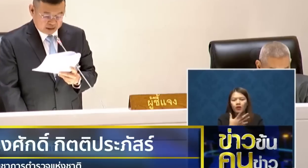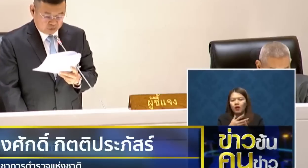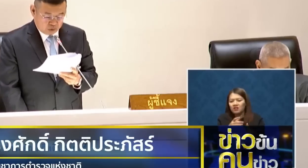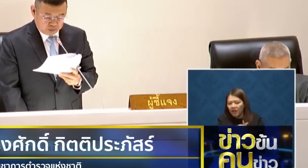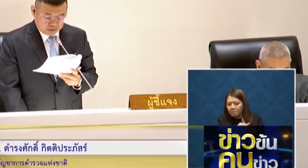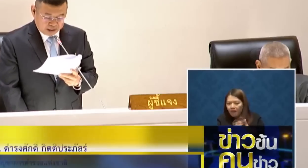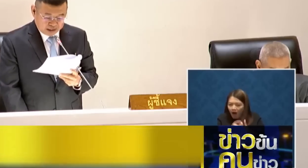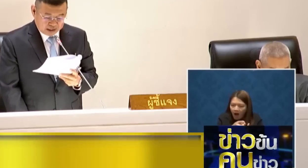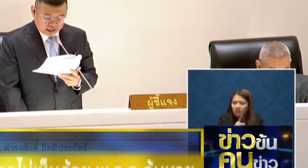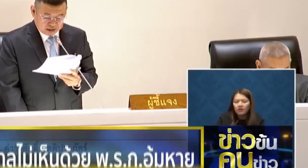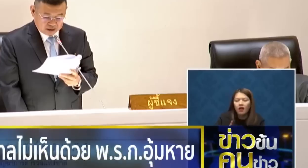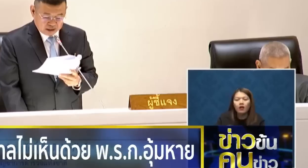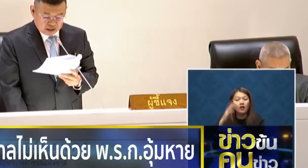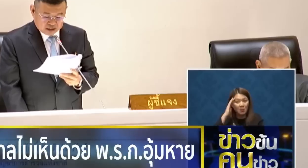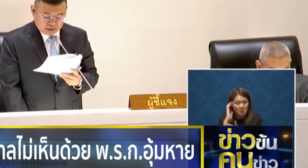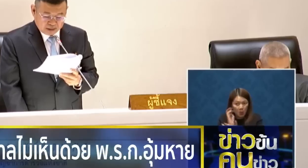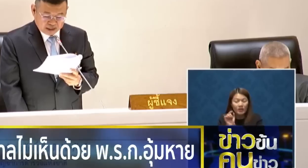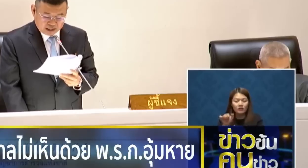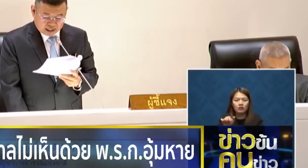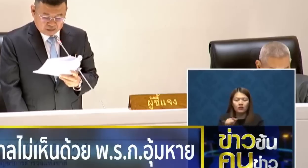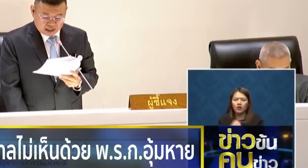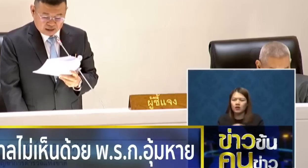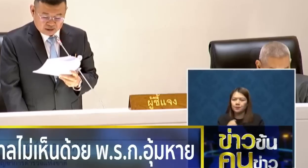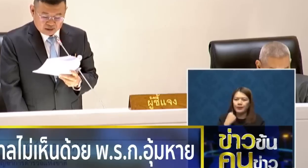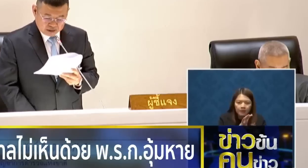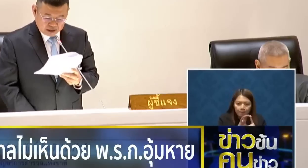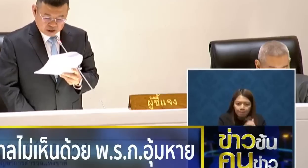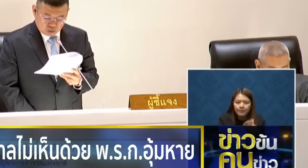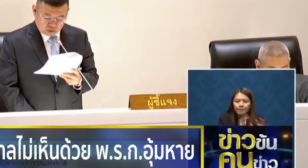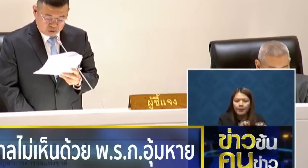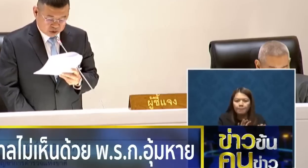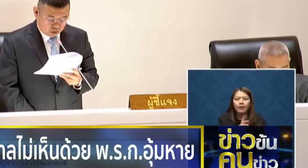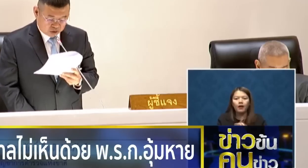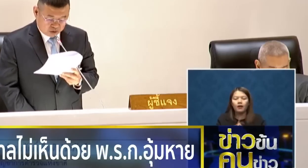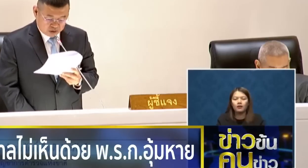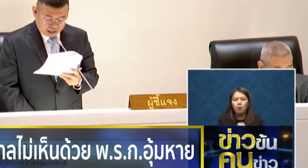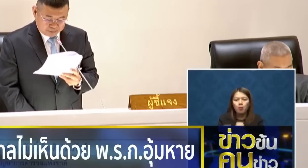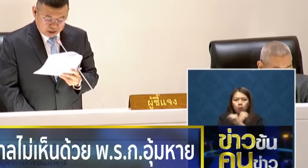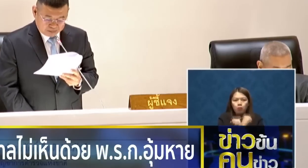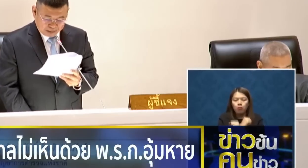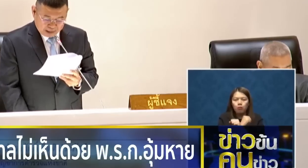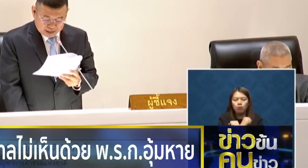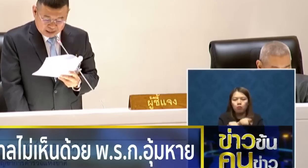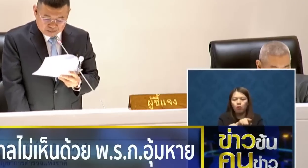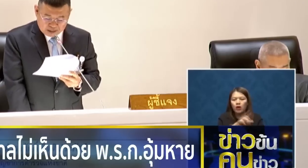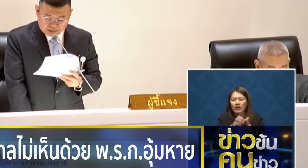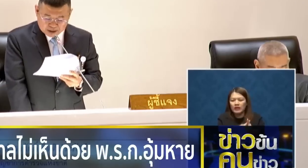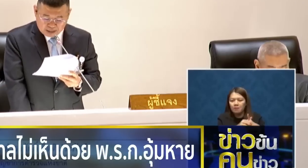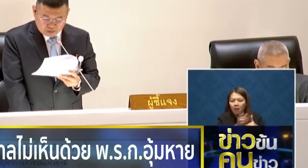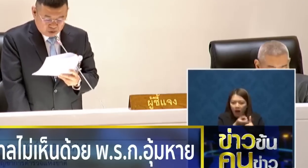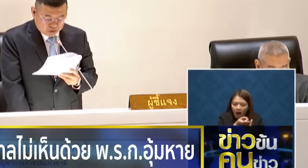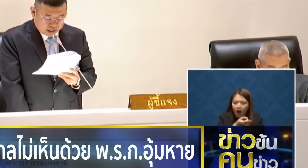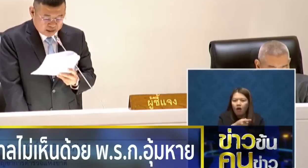เนื่องจากตำรวจผู้ปฏิบัติหน้าที่นั้นจะไม่มั่นใจในการทำงานซึ่งจะส่งผลโดยตรงต่อการป้องกันปราบปรามอาชญากรรม